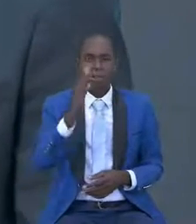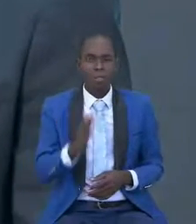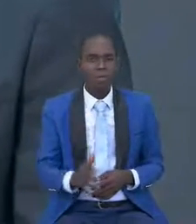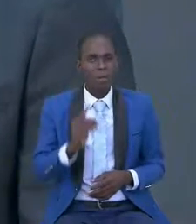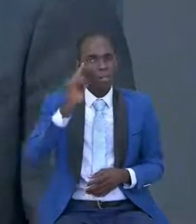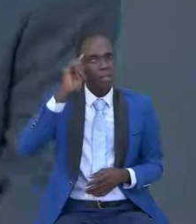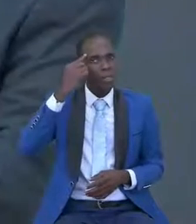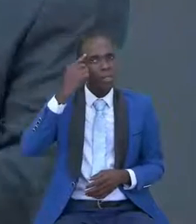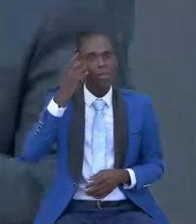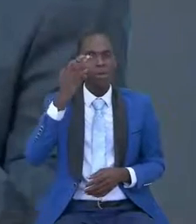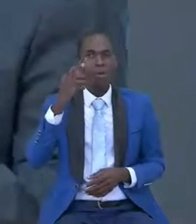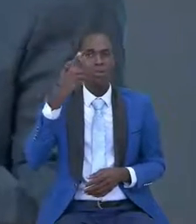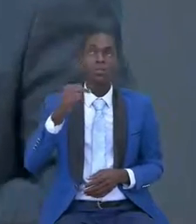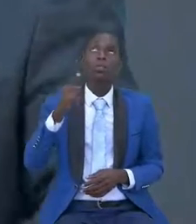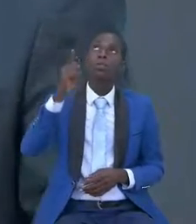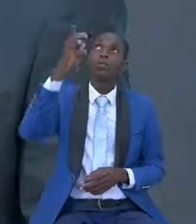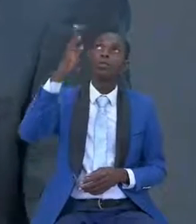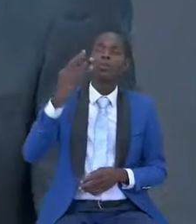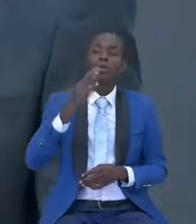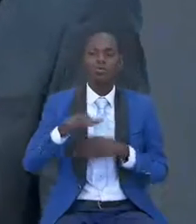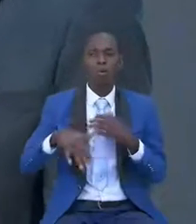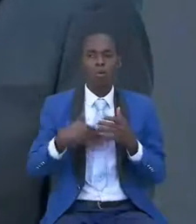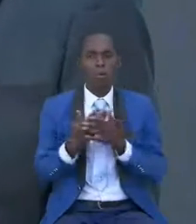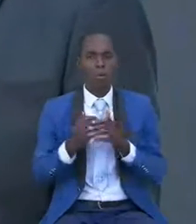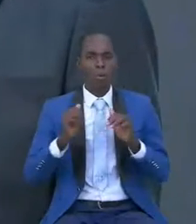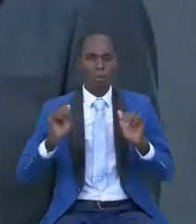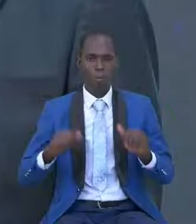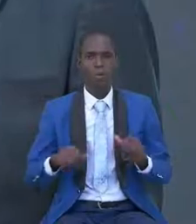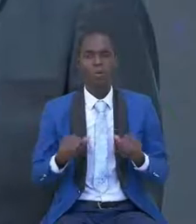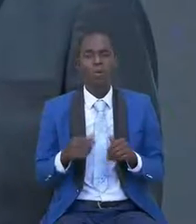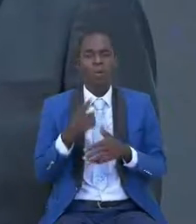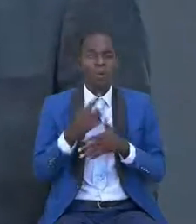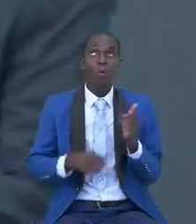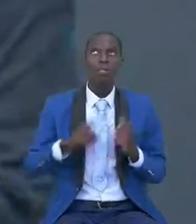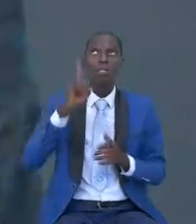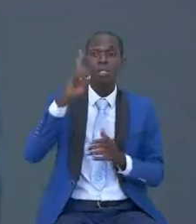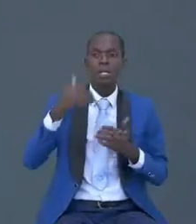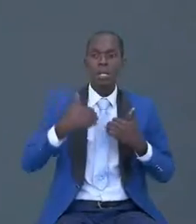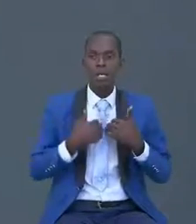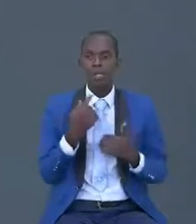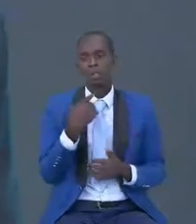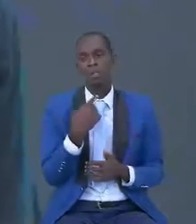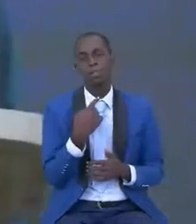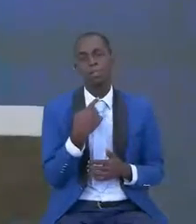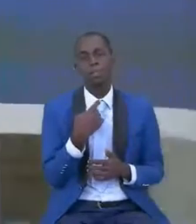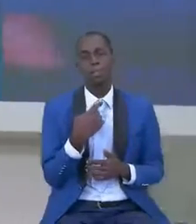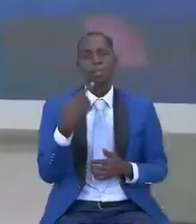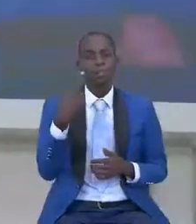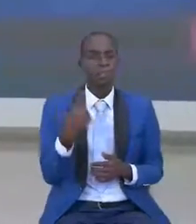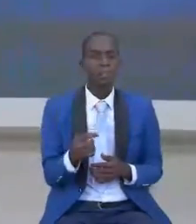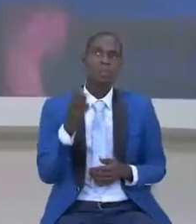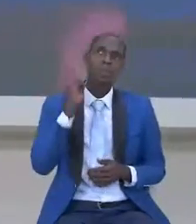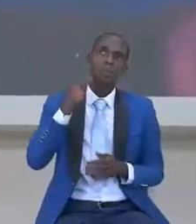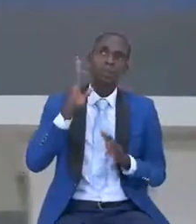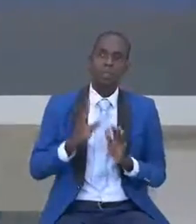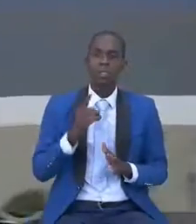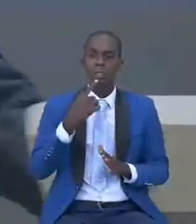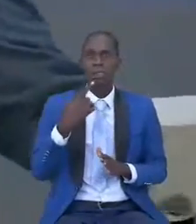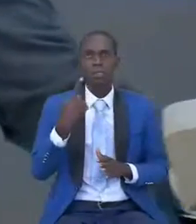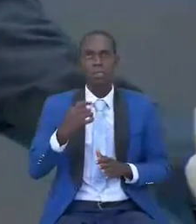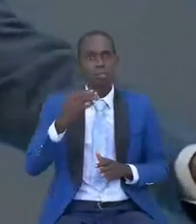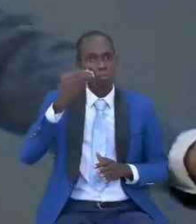nous ne pensons jamais au Dieu de toute possibilité. Ce qu'il a dit, les historiens ont dit, les philosophes